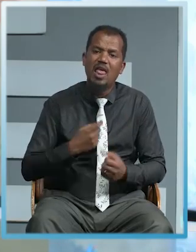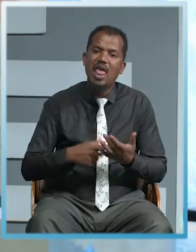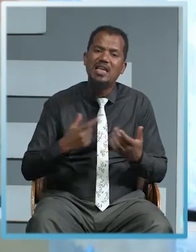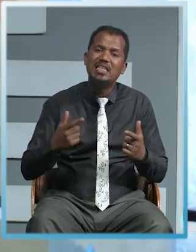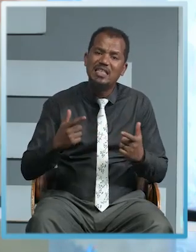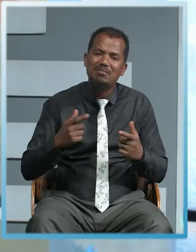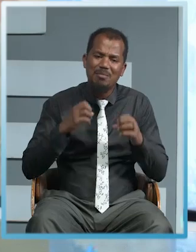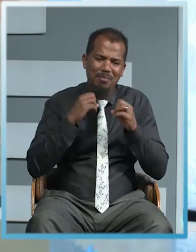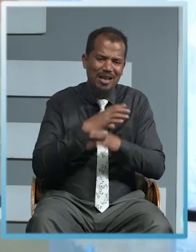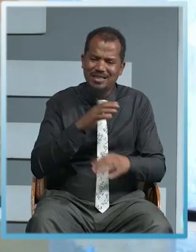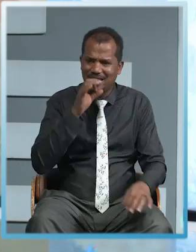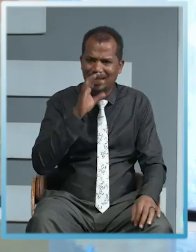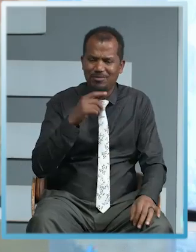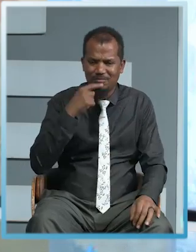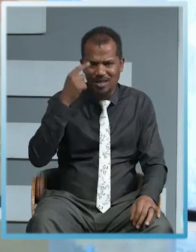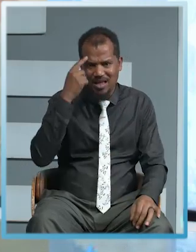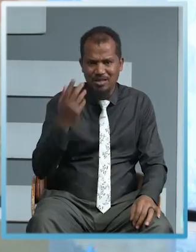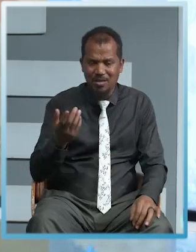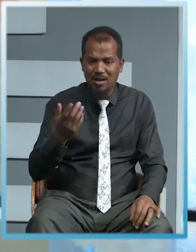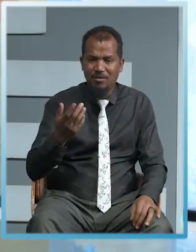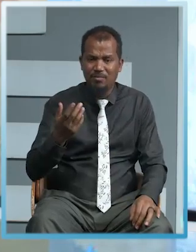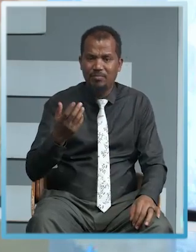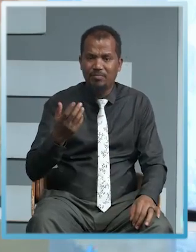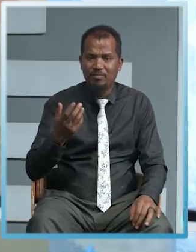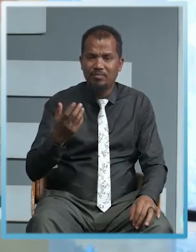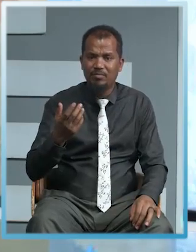ይሄን ድልም አበላሽት የለብንም በያስባሉ። ምክንያቱም